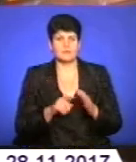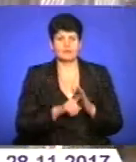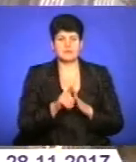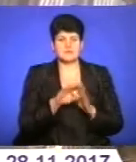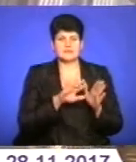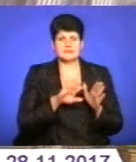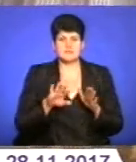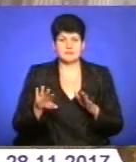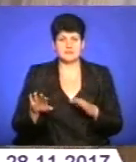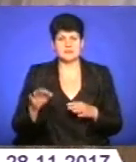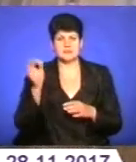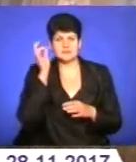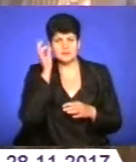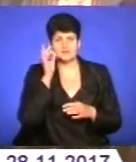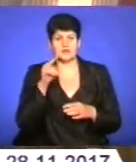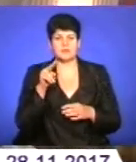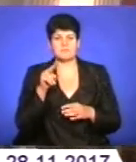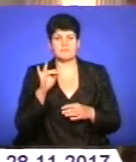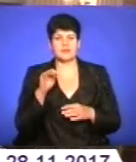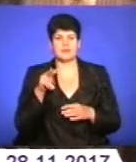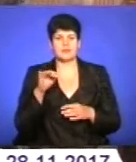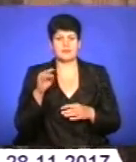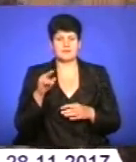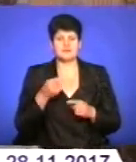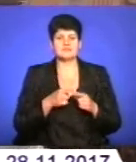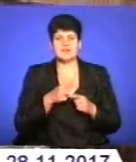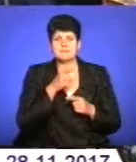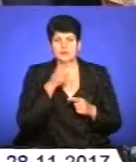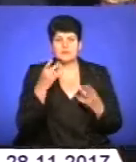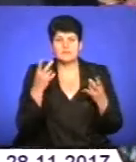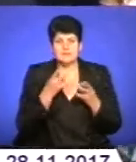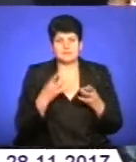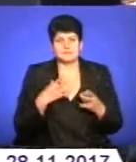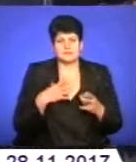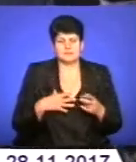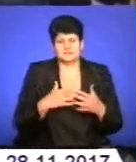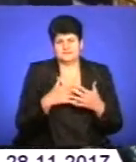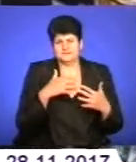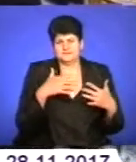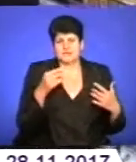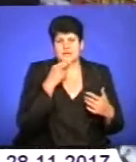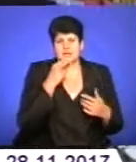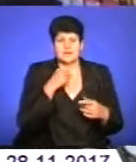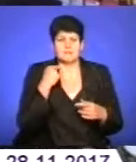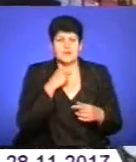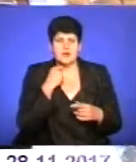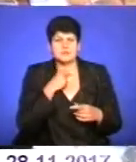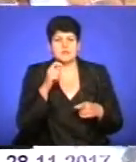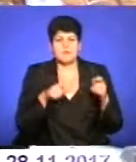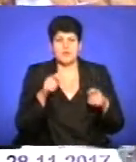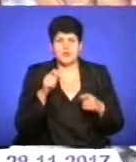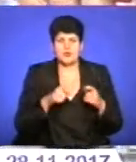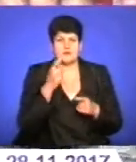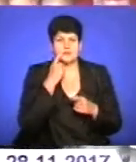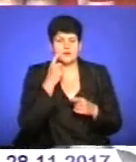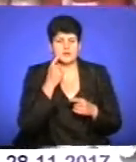пам'яті святого апостола Пилипа. У цей період варто утриматися від цілого ряду продуктів – м'яса, молока, яєць, сиру, вершкового